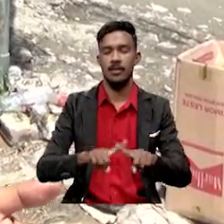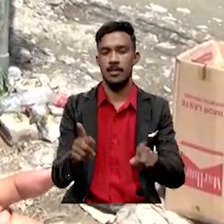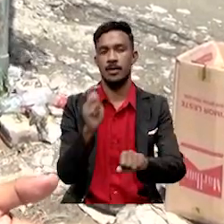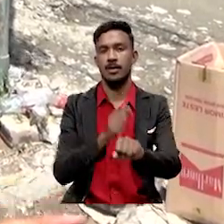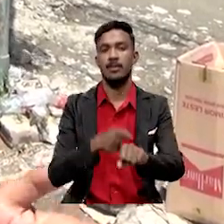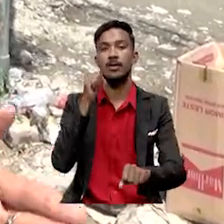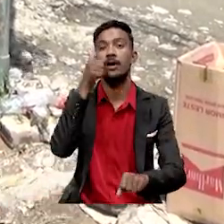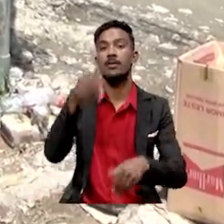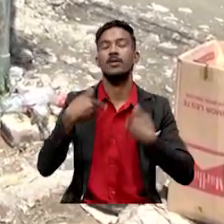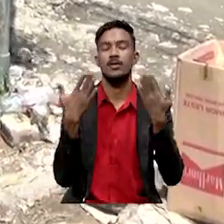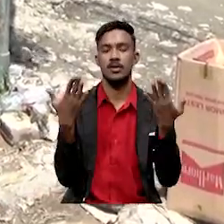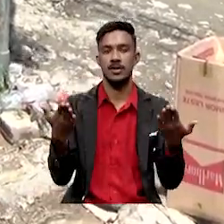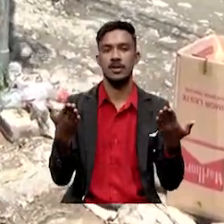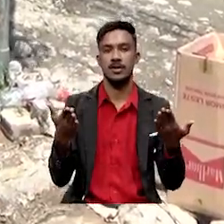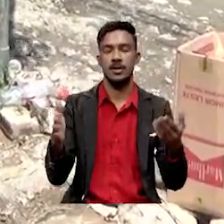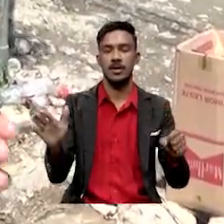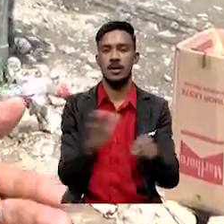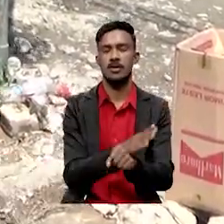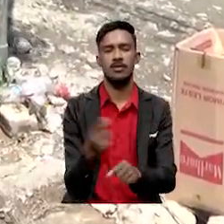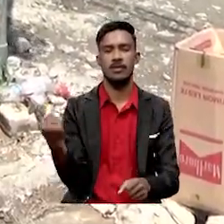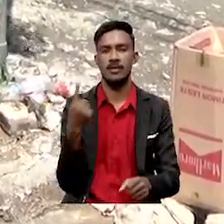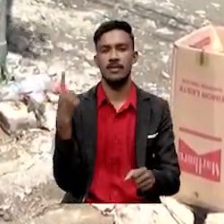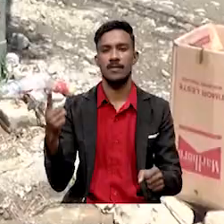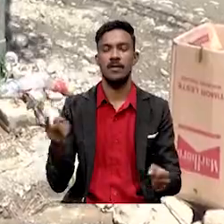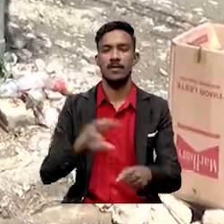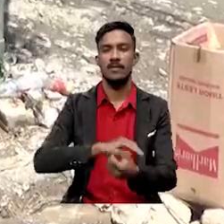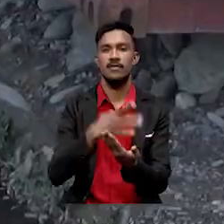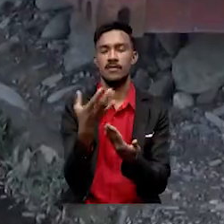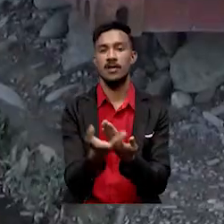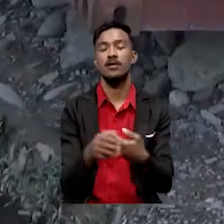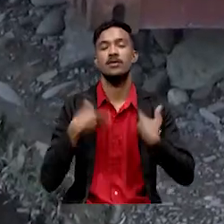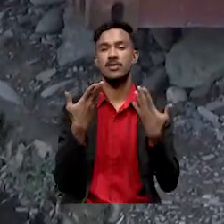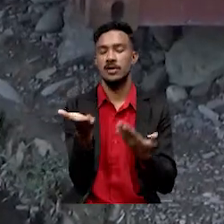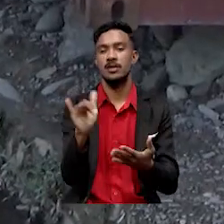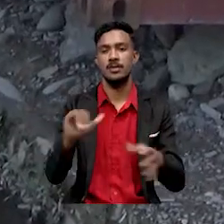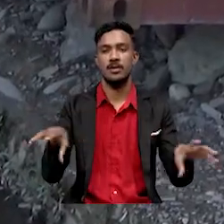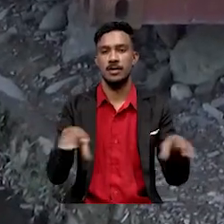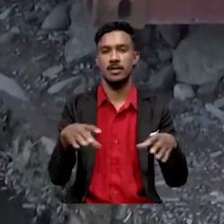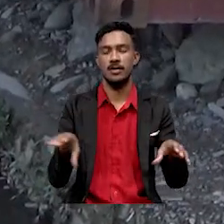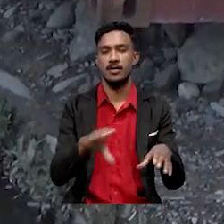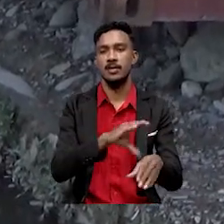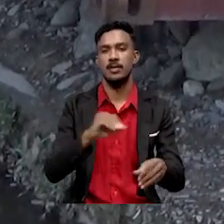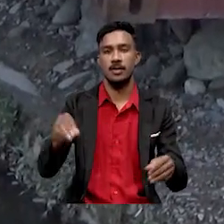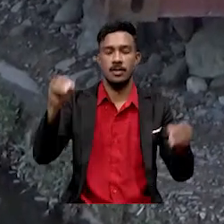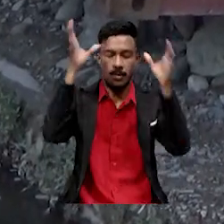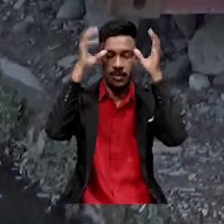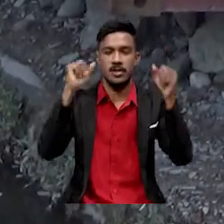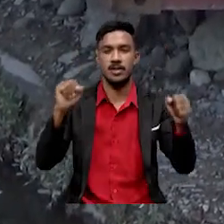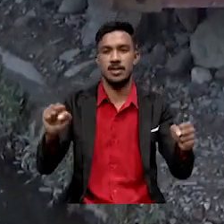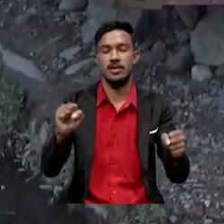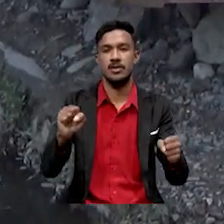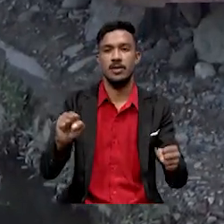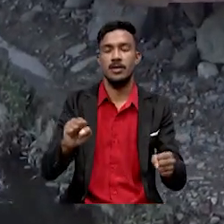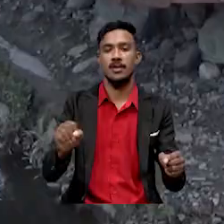ne sobu fina fali bene na kolu pakar fina fali o insa ho ita bot sirnya ria sao. Ia parte seluk presidente institut gestão